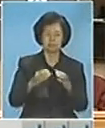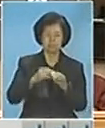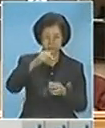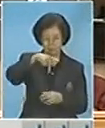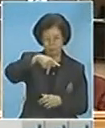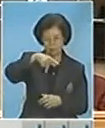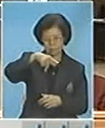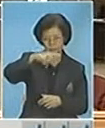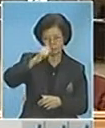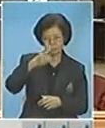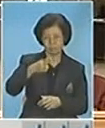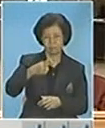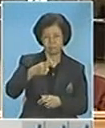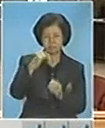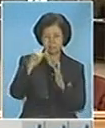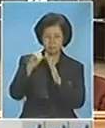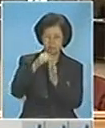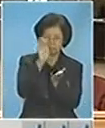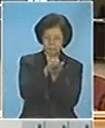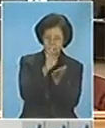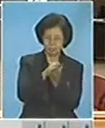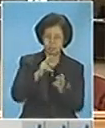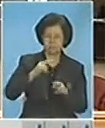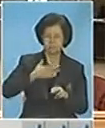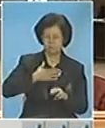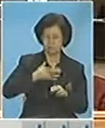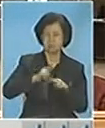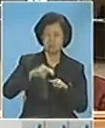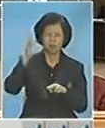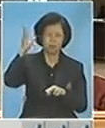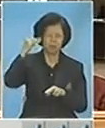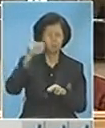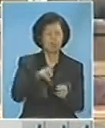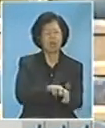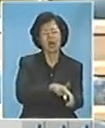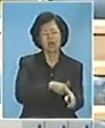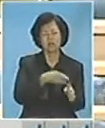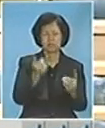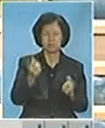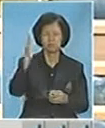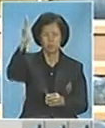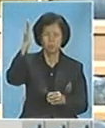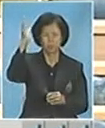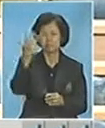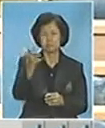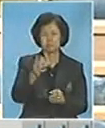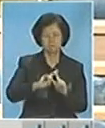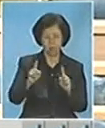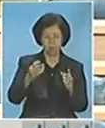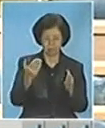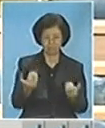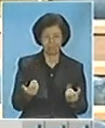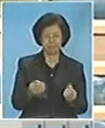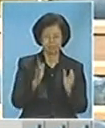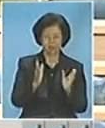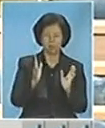านครับผมนี่นั่งฟังมานานครับผมไม่ได้ประท้วงเลยวันนี้แต่ว่าผู้